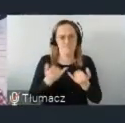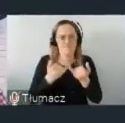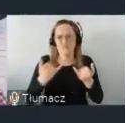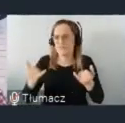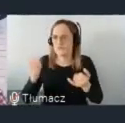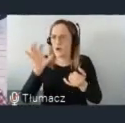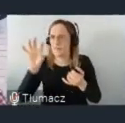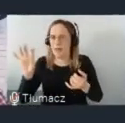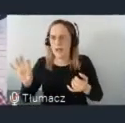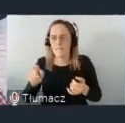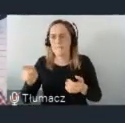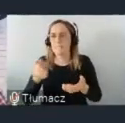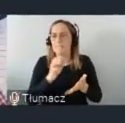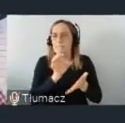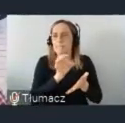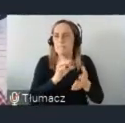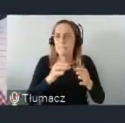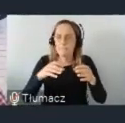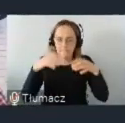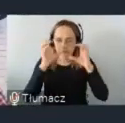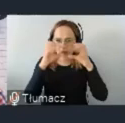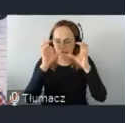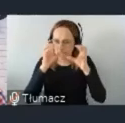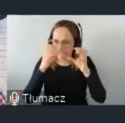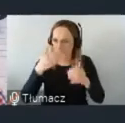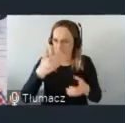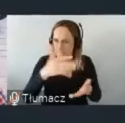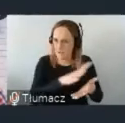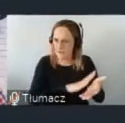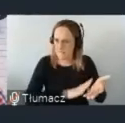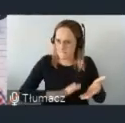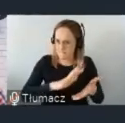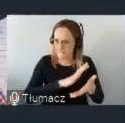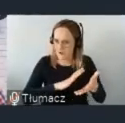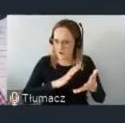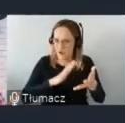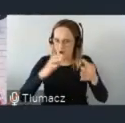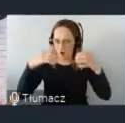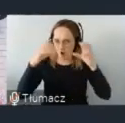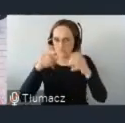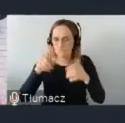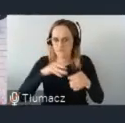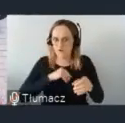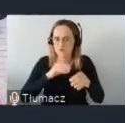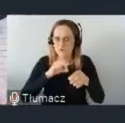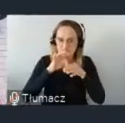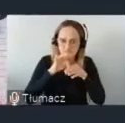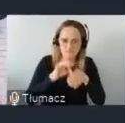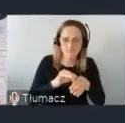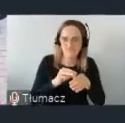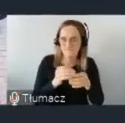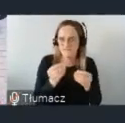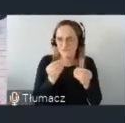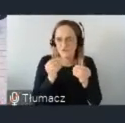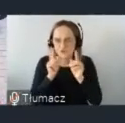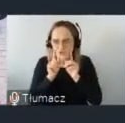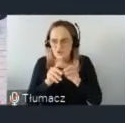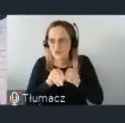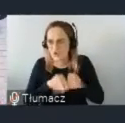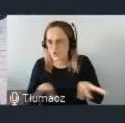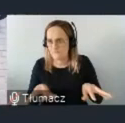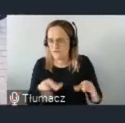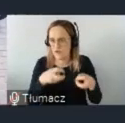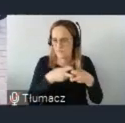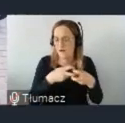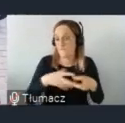że mapy gogli z widokiem ulicy, czyli wirtualnymi spacerami, też można wyświetlać w rzeczywistości rozszerzonej.